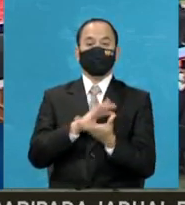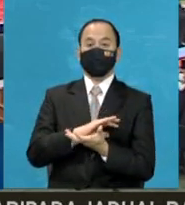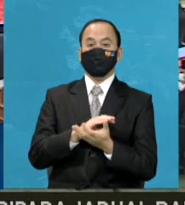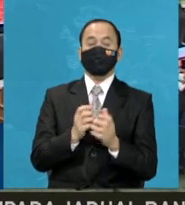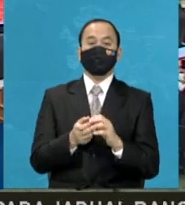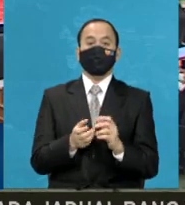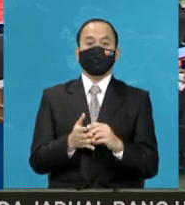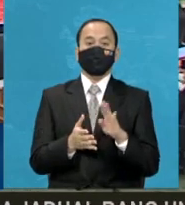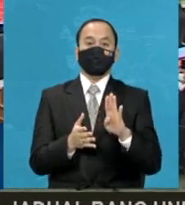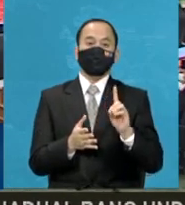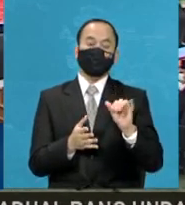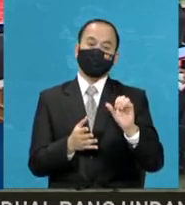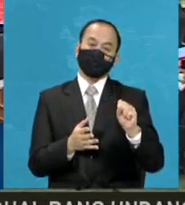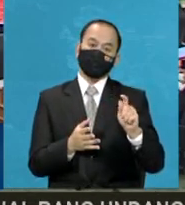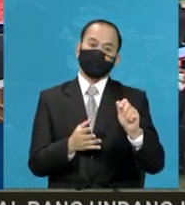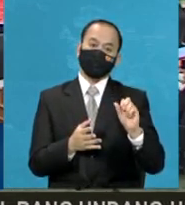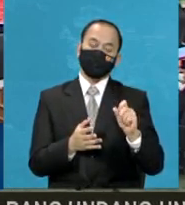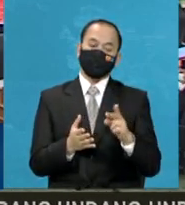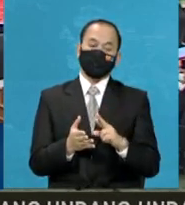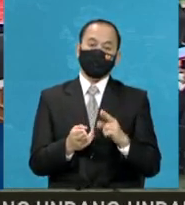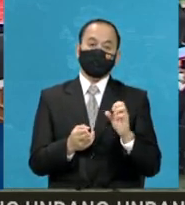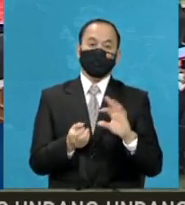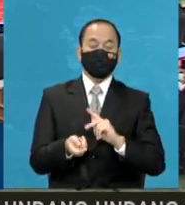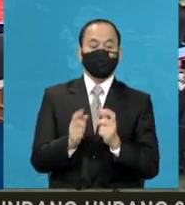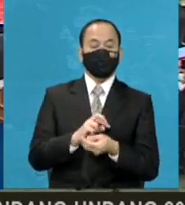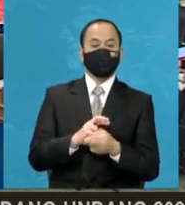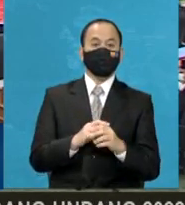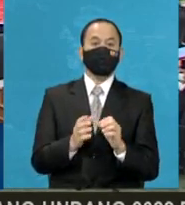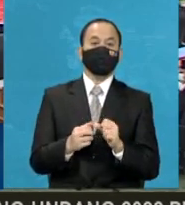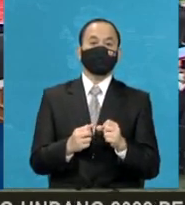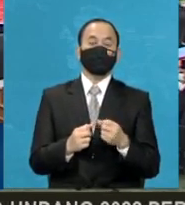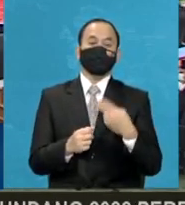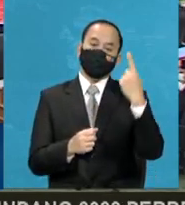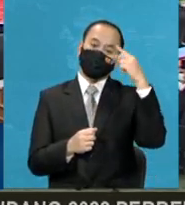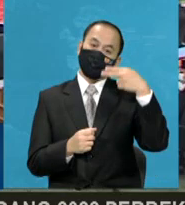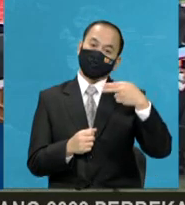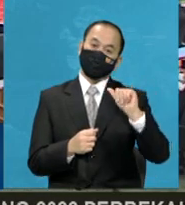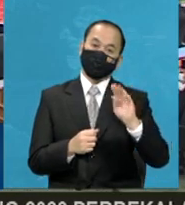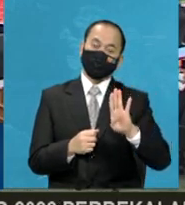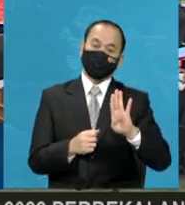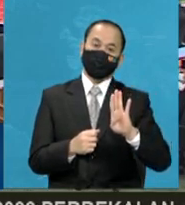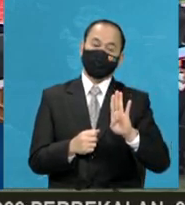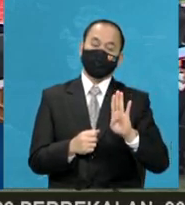ataupun disaster recovery center bagi sistem Ruhut telah siap dilaksanakan pada pertengahan bulan Februari Tony